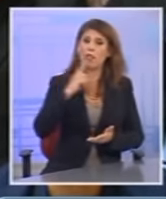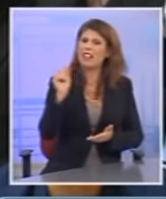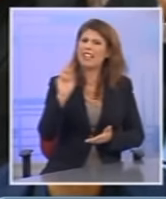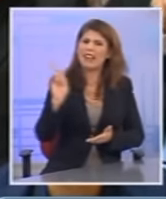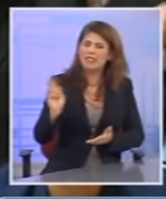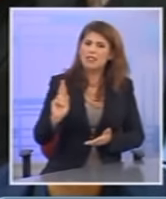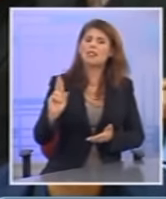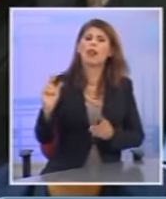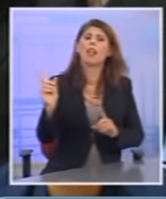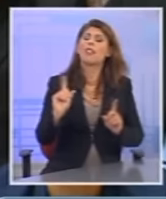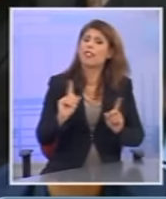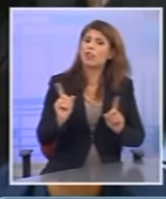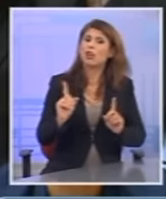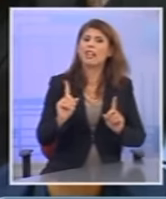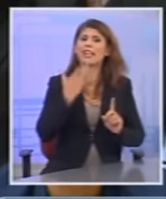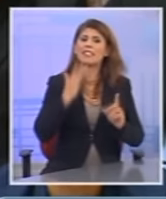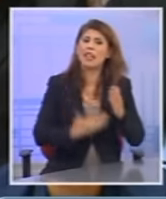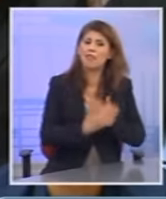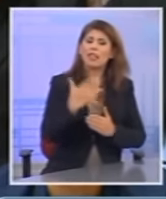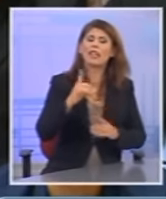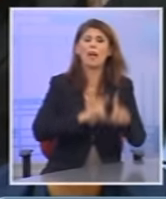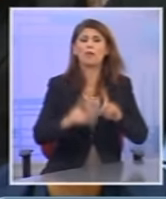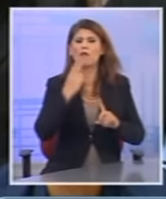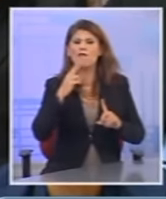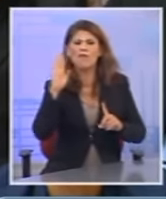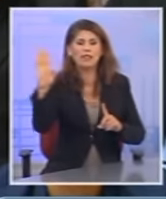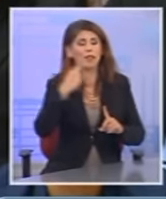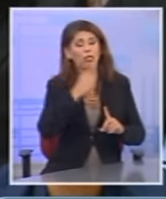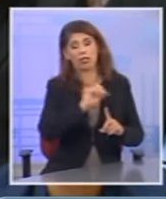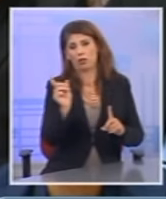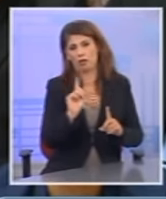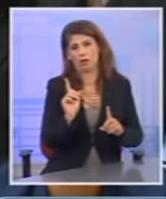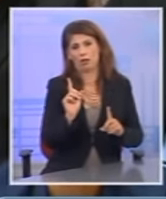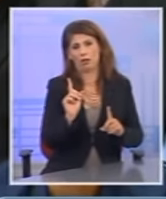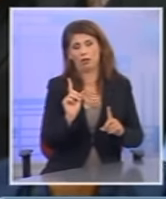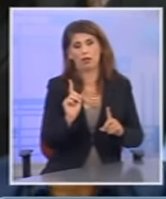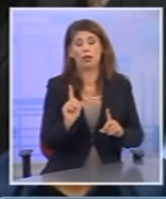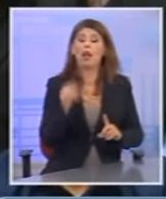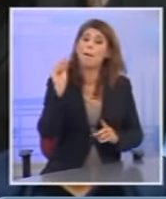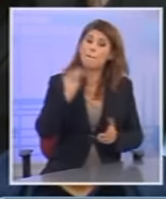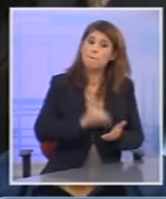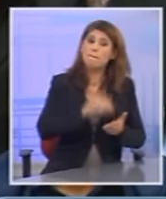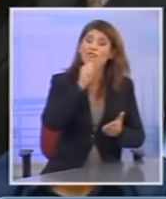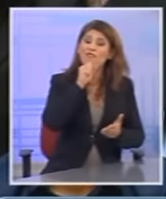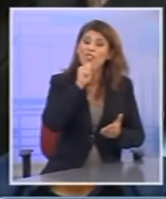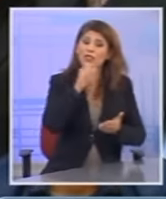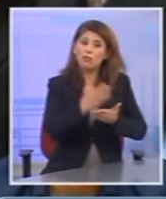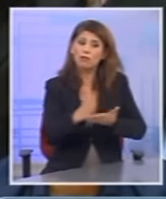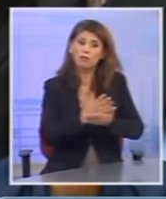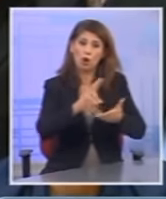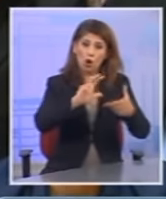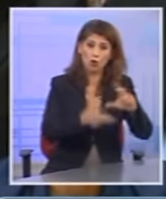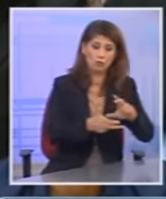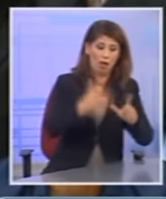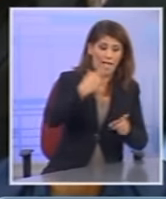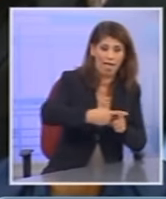κάποιος ρατσιστής, κάποιος χρυσαυγίτης, κάποιος φασίστας. Για άλλη μια φορά οι Βυζαντινοί χωρίζουν τον κόσμο σε Έλληνες